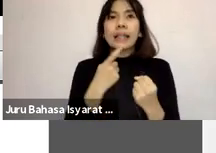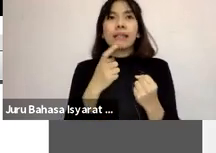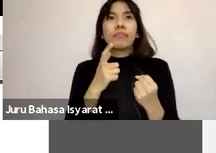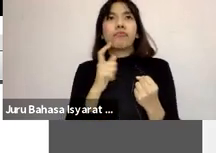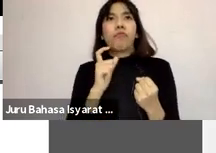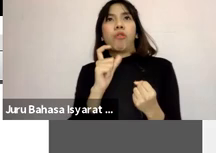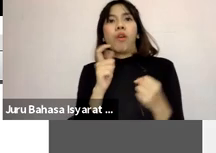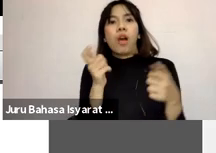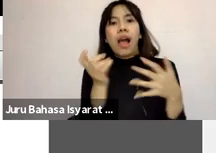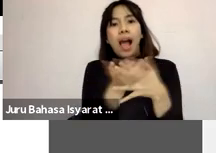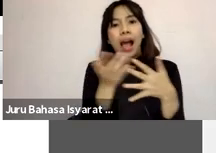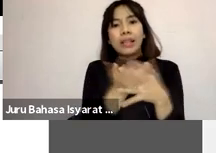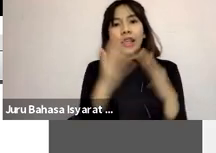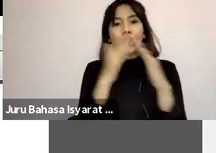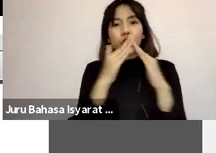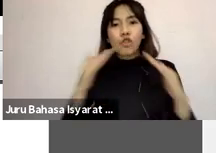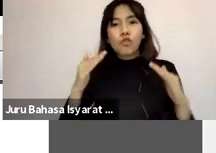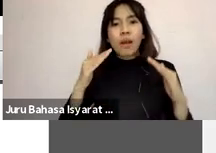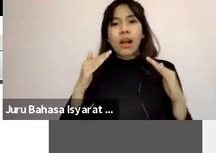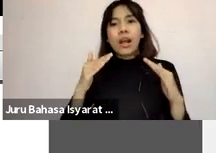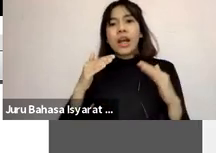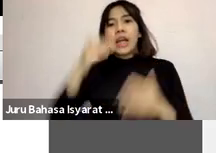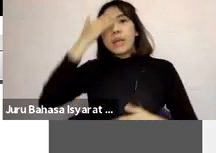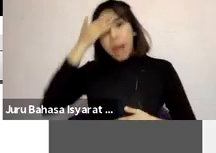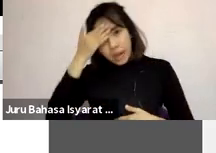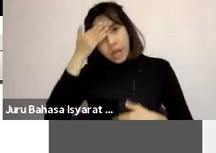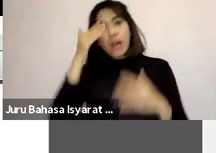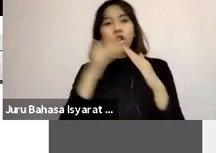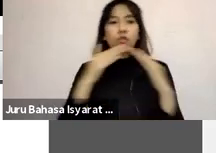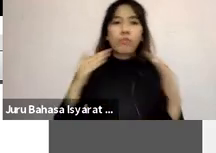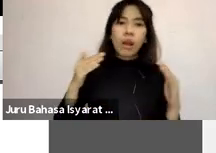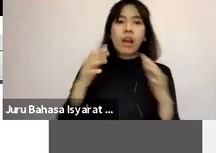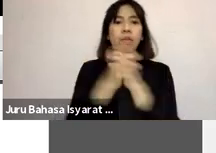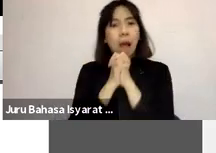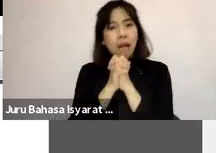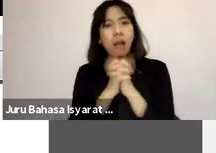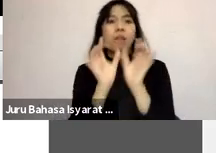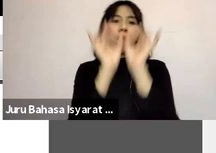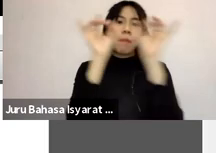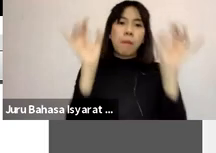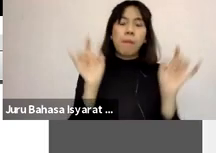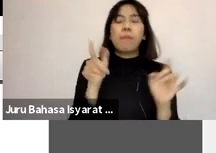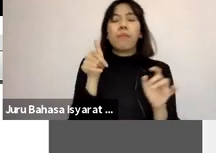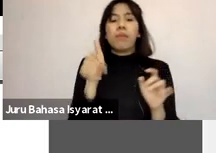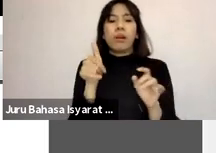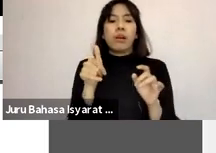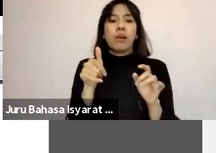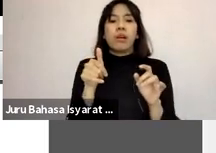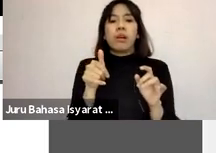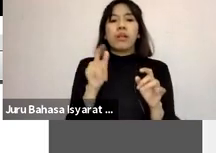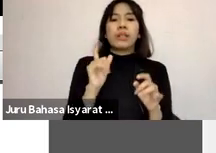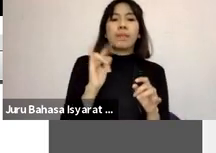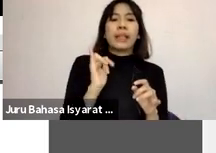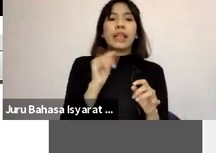itu sebagai program paint menyebutnya program pengaruh-pengaruh itu umpan Jadi kalau